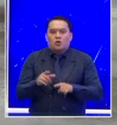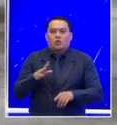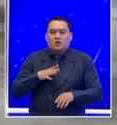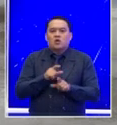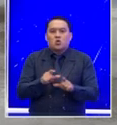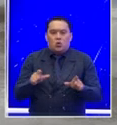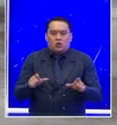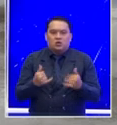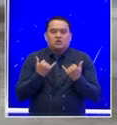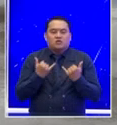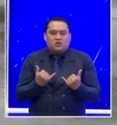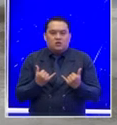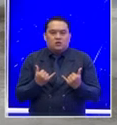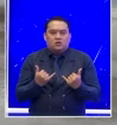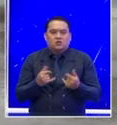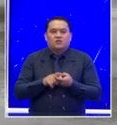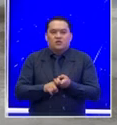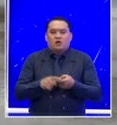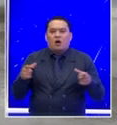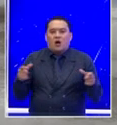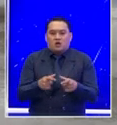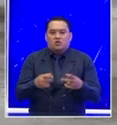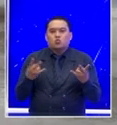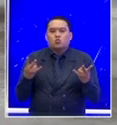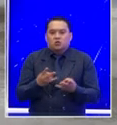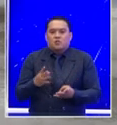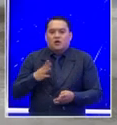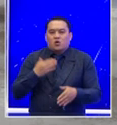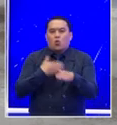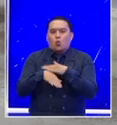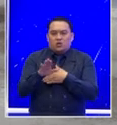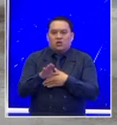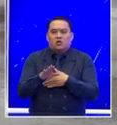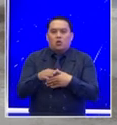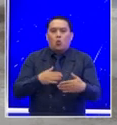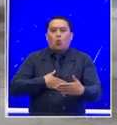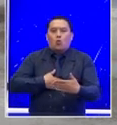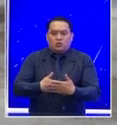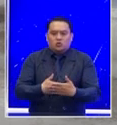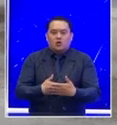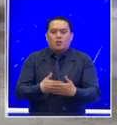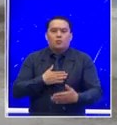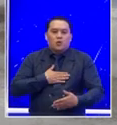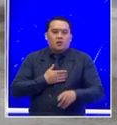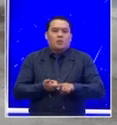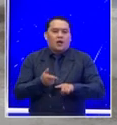люди, которые на данный момент в связи с карантином вынуждены были уйти, вынуждены отпуска. Поэтому мы